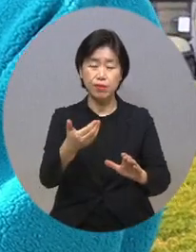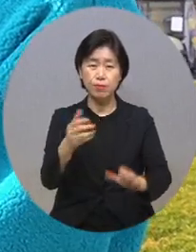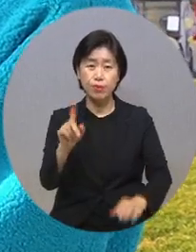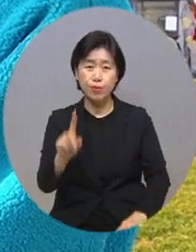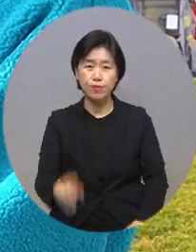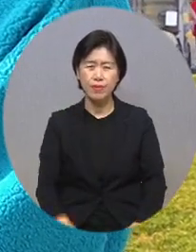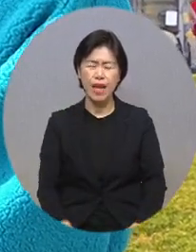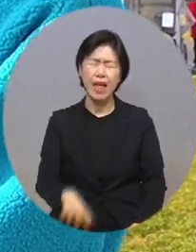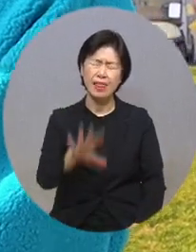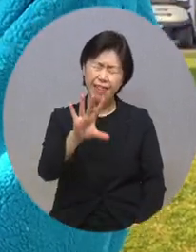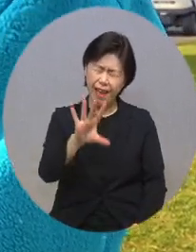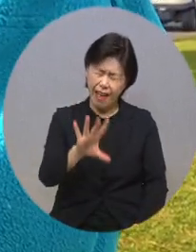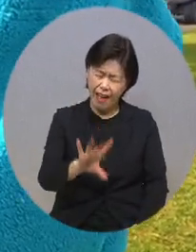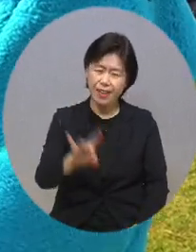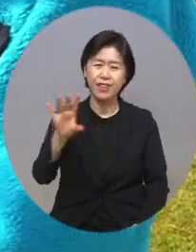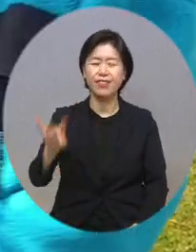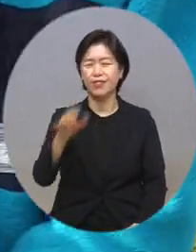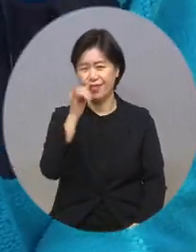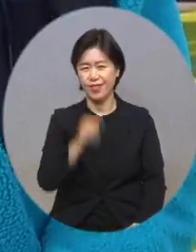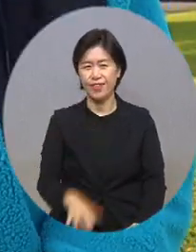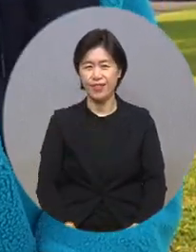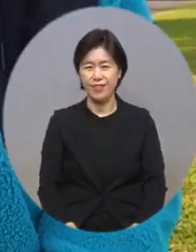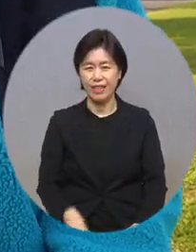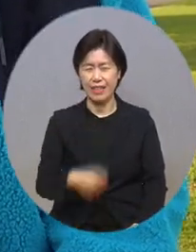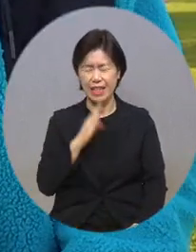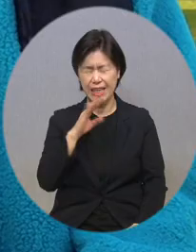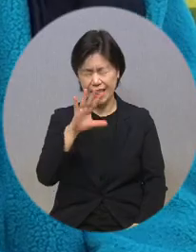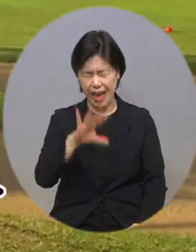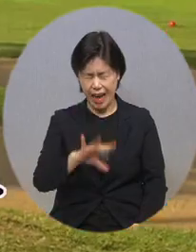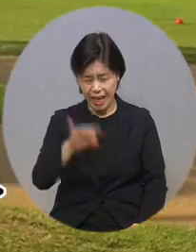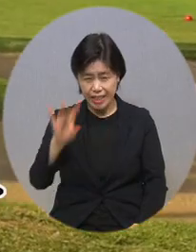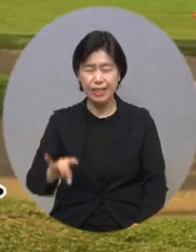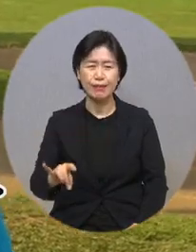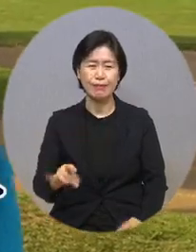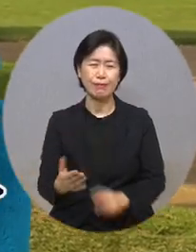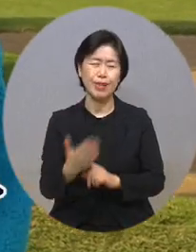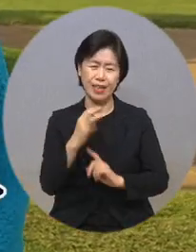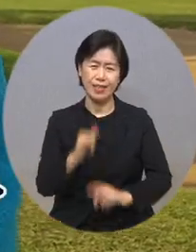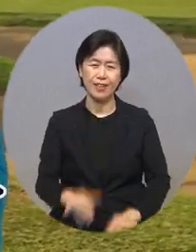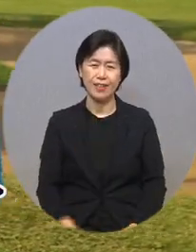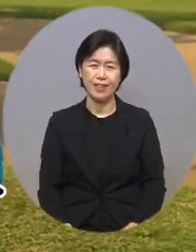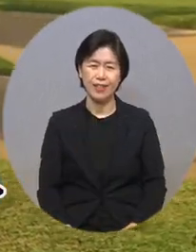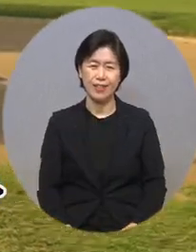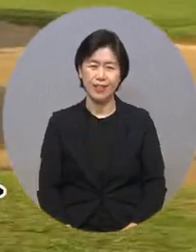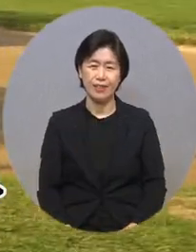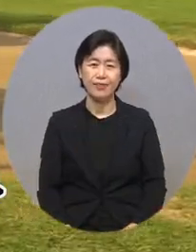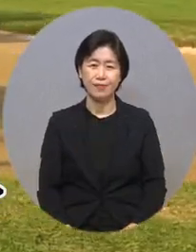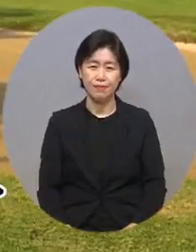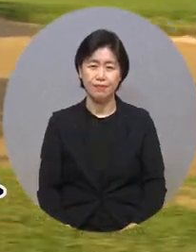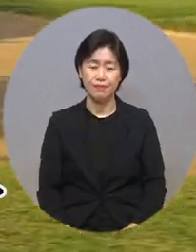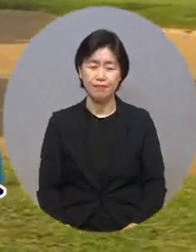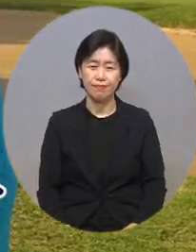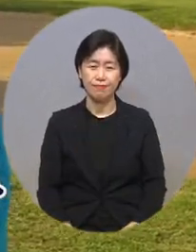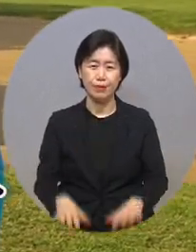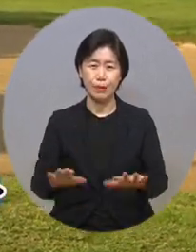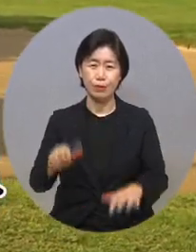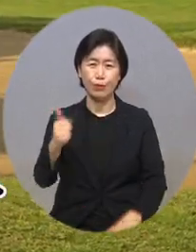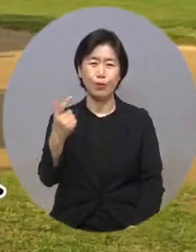정말 간혹가다 있어요. 아, 정말 간혹가다. 정말 간혹가다. 네. 그 간혹가다 있는 샷을 두 번째